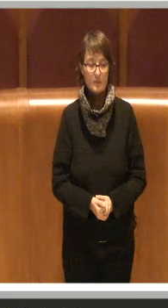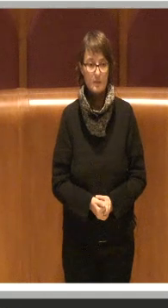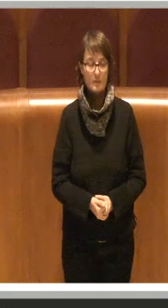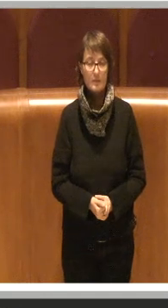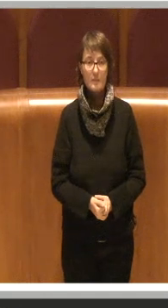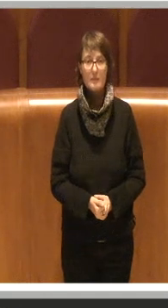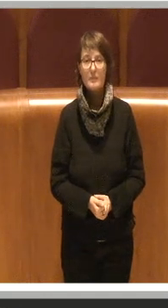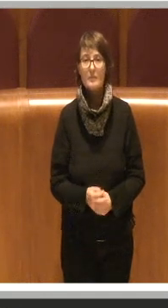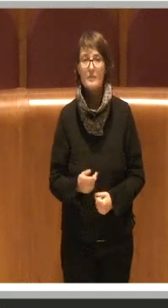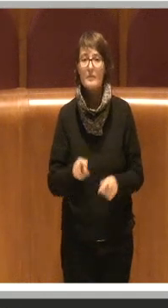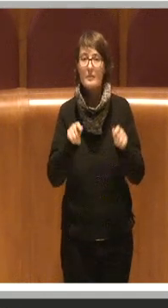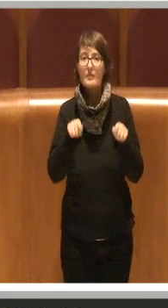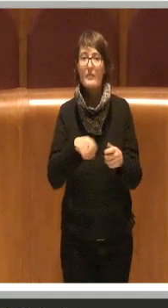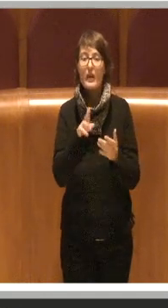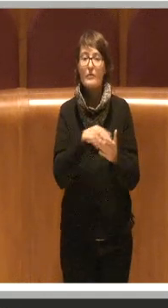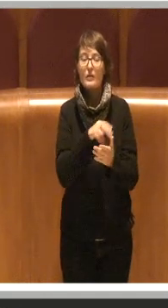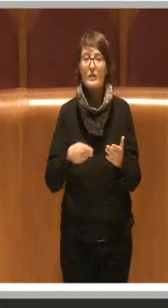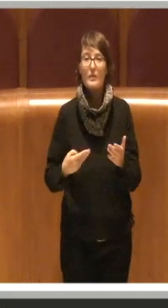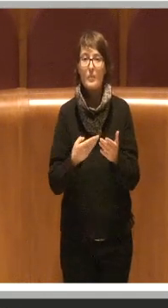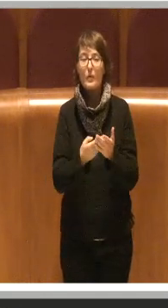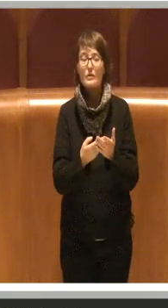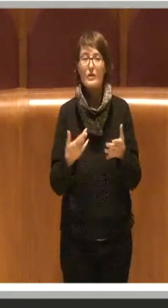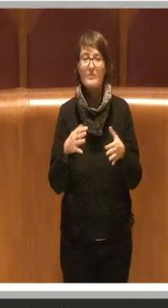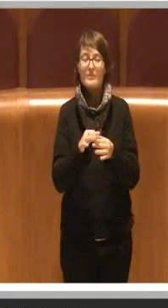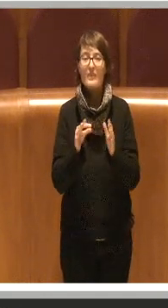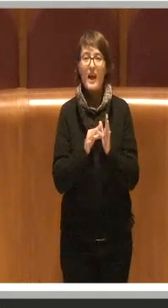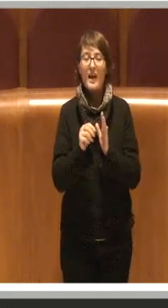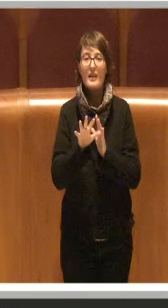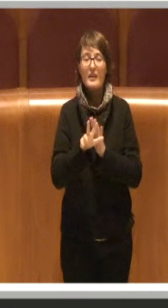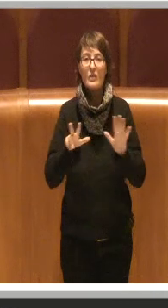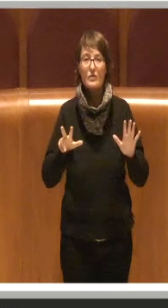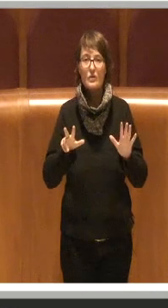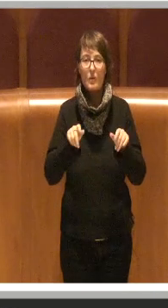Pongo in votazione la mozione ex articolo 58, la votazione è aperta.